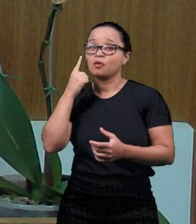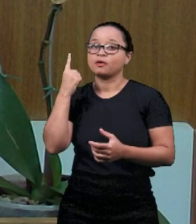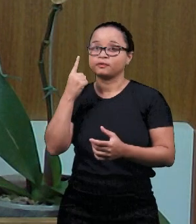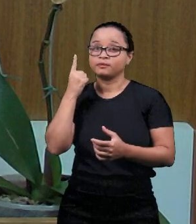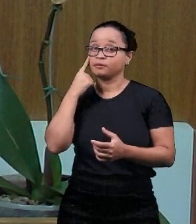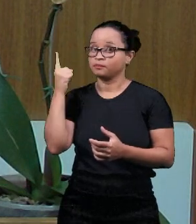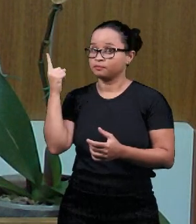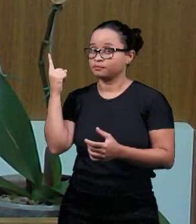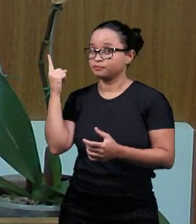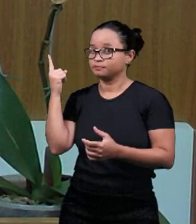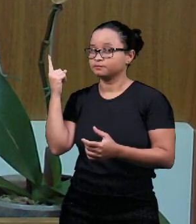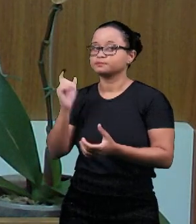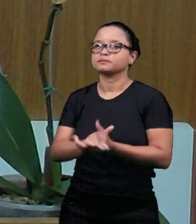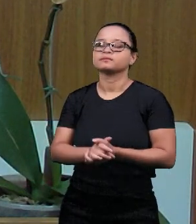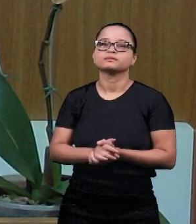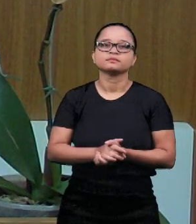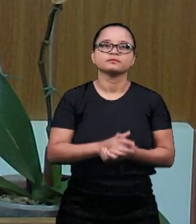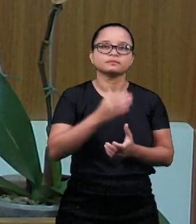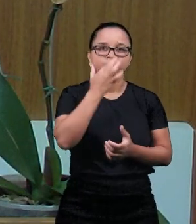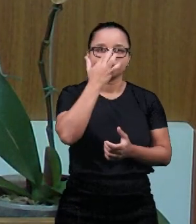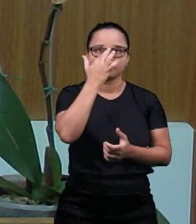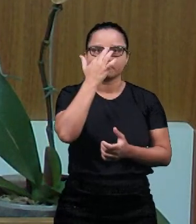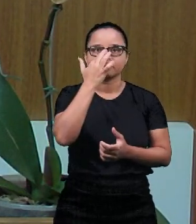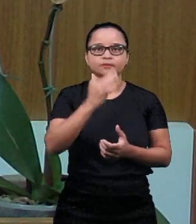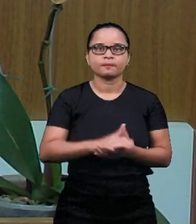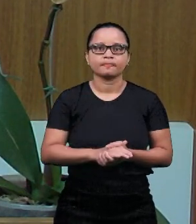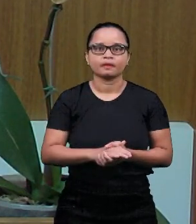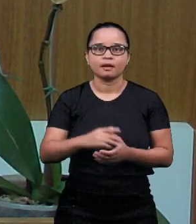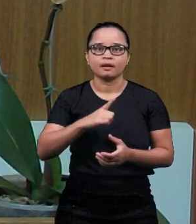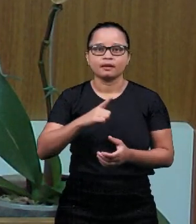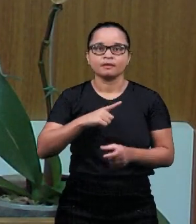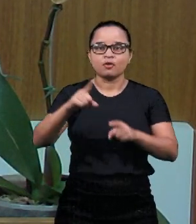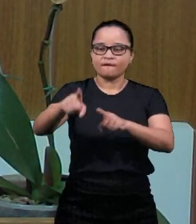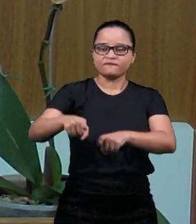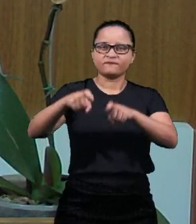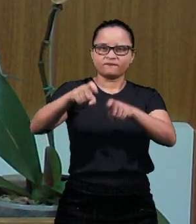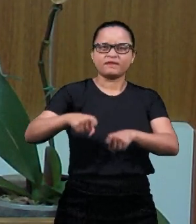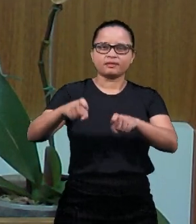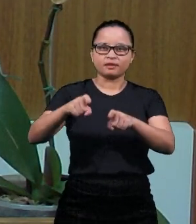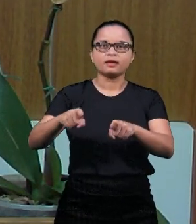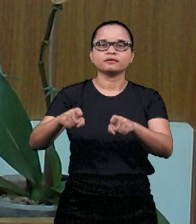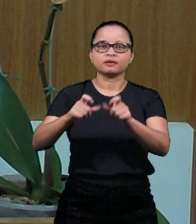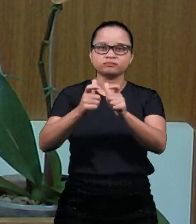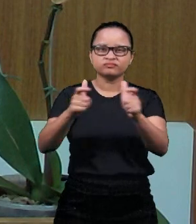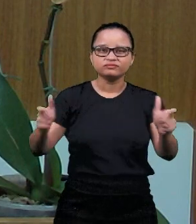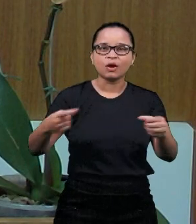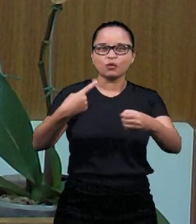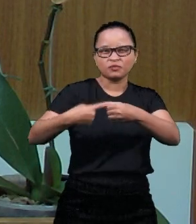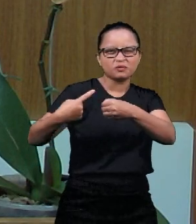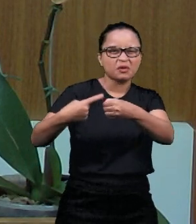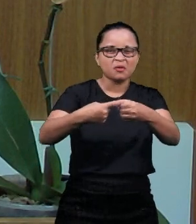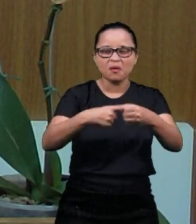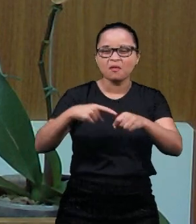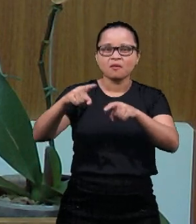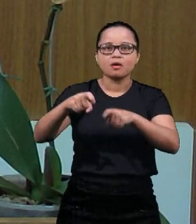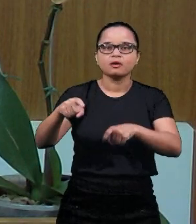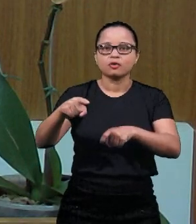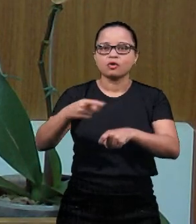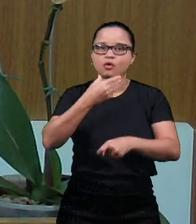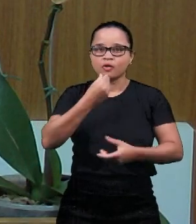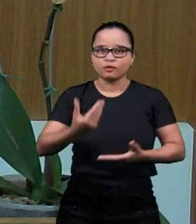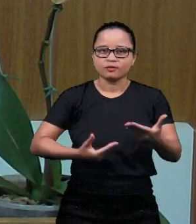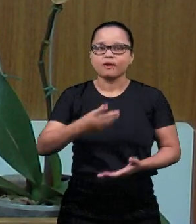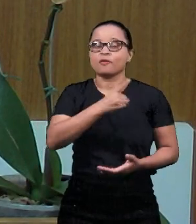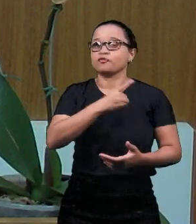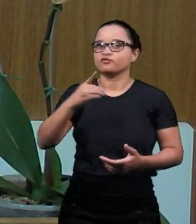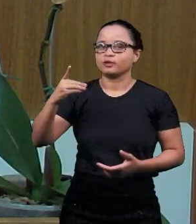et ils sont des fermiers. Ils ont une propriété dans l'arrière-pays. Notre frère, c'est le diacre Altaïr et son